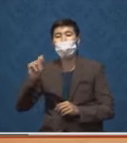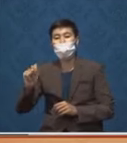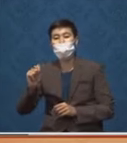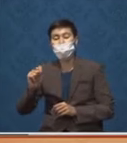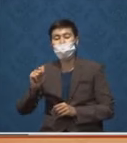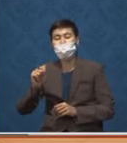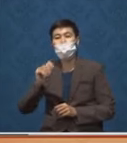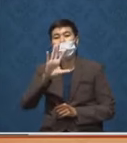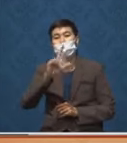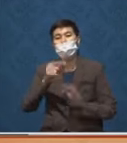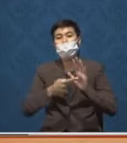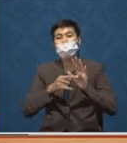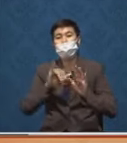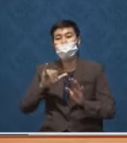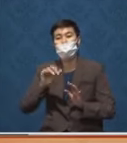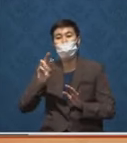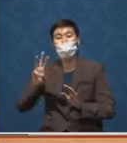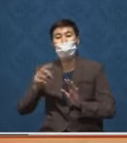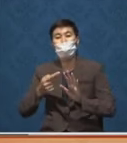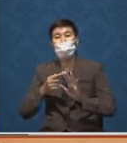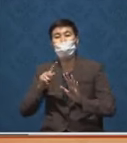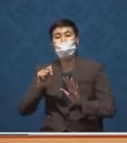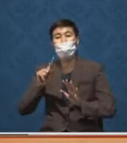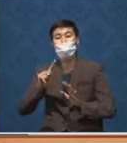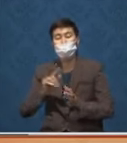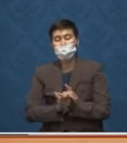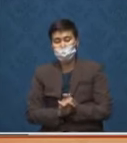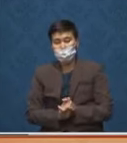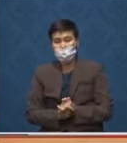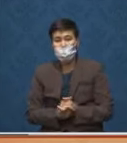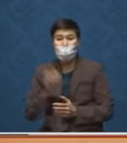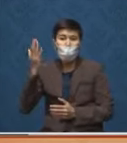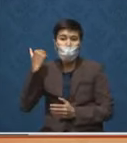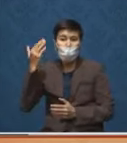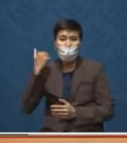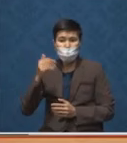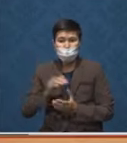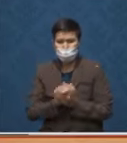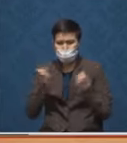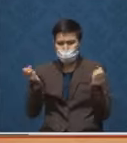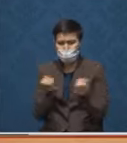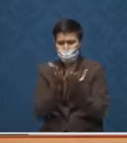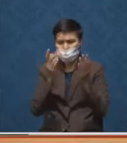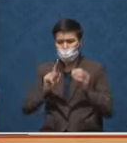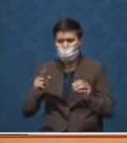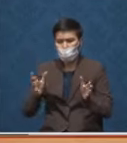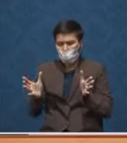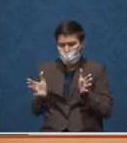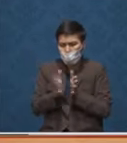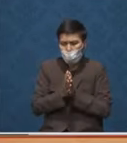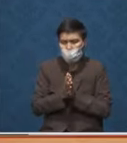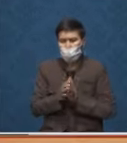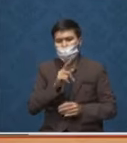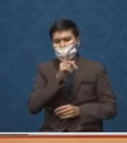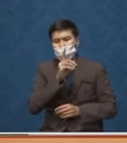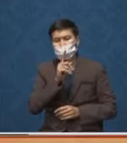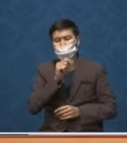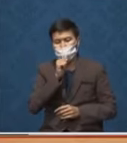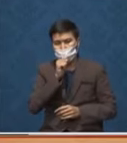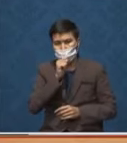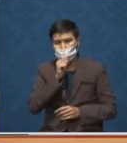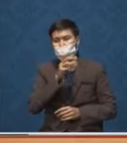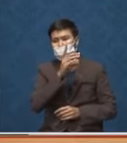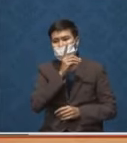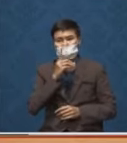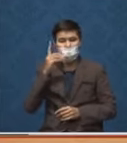พัฒน์สกุลเนี่ยตอนนั้นเนี่ยยังไม่ค่อยมีผลการศึกษาของการผลกระทบของการควบรวม True และ Dtac ออกมาให้เราดูมากนักน